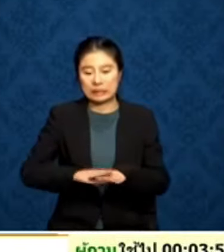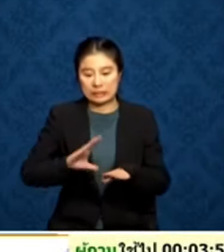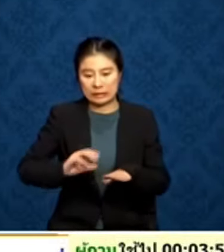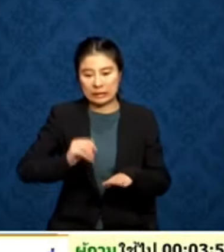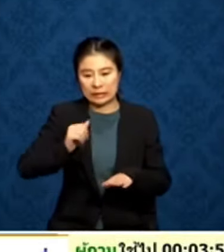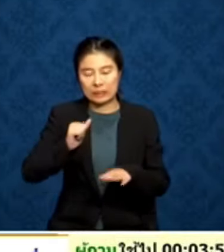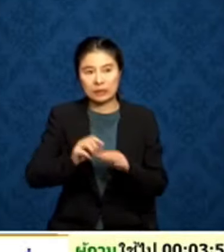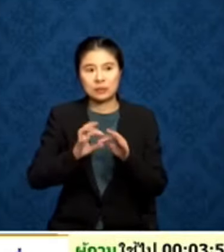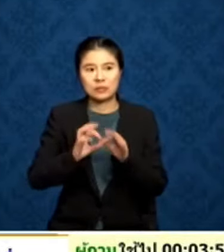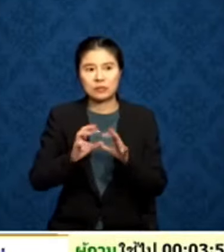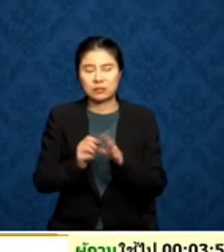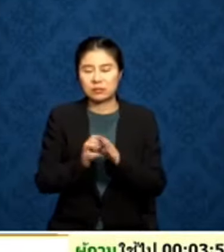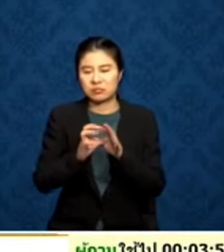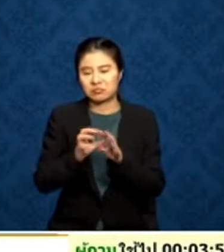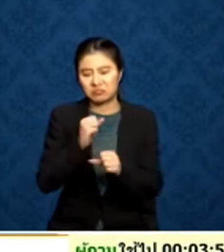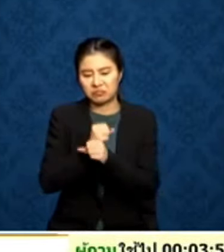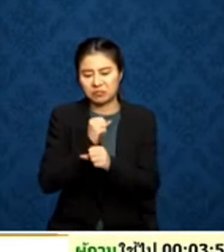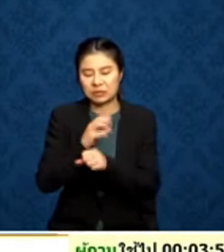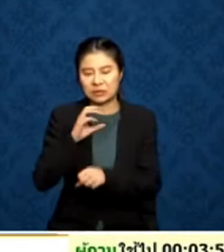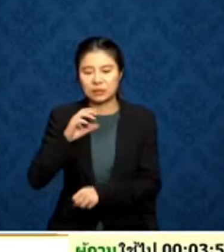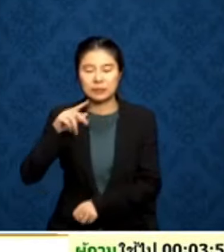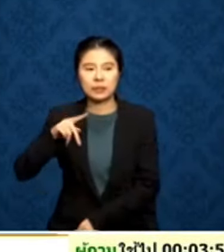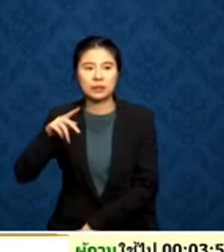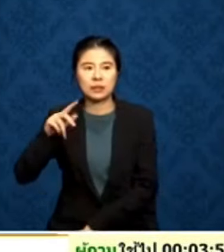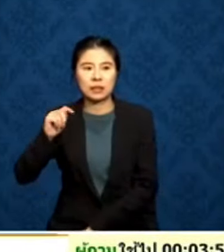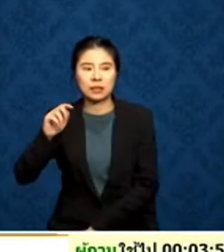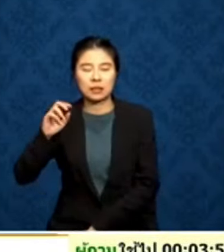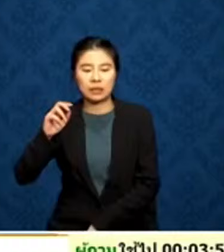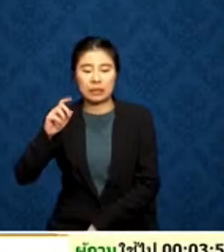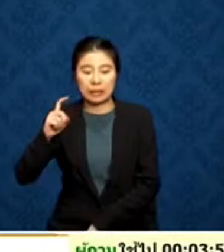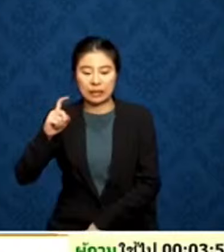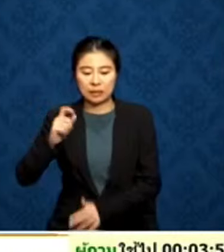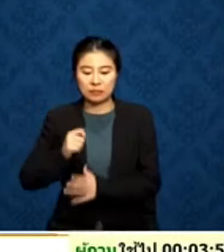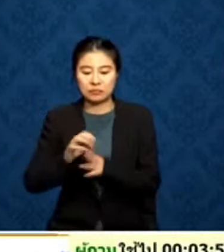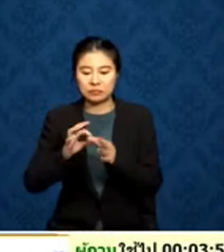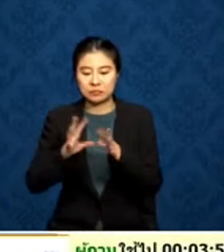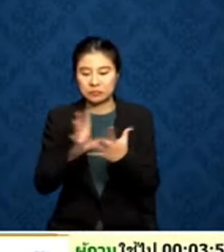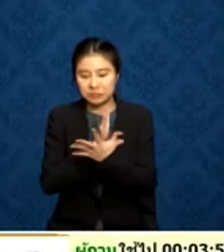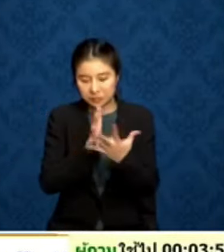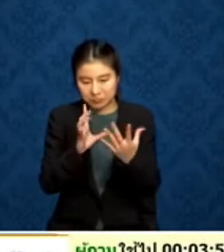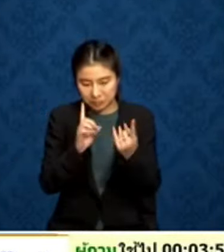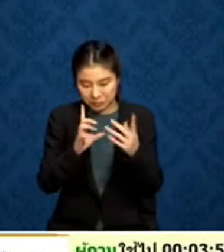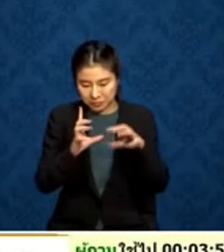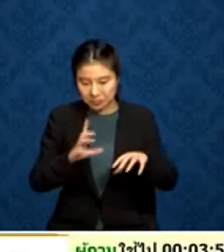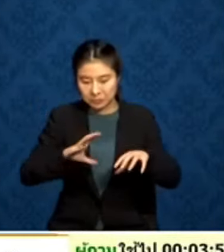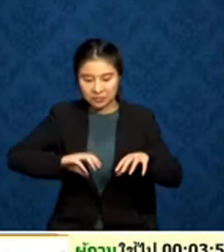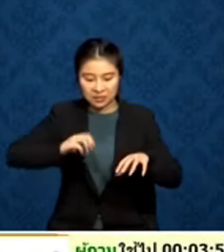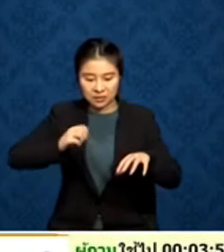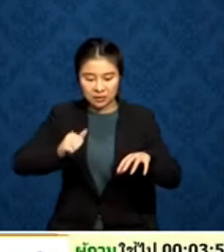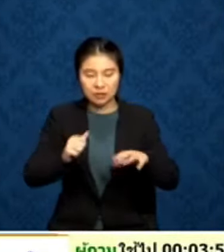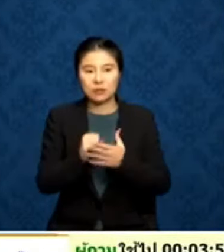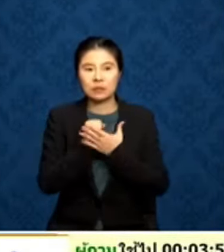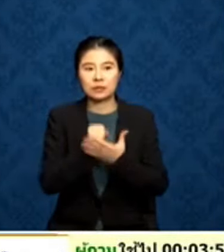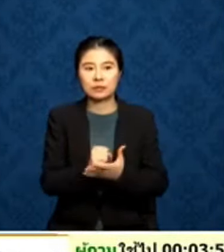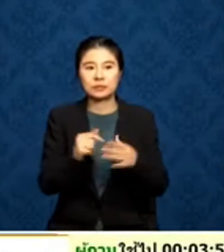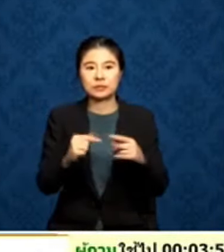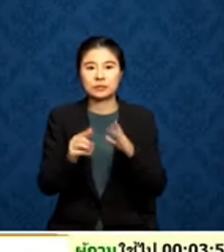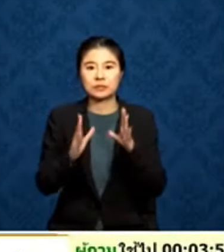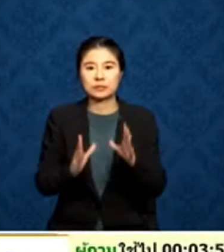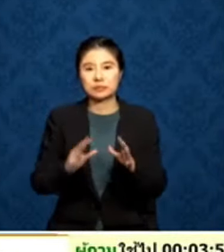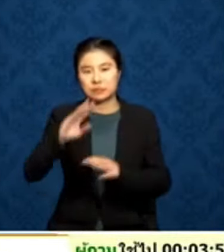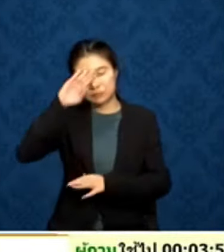นล้อมรัก CBTX เพิ่มศูนย์ฟื้นฟูสภาพทางสังคม 3. เพิ่มการช่วยเหลือผู้ป่วย